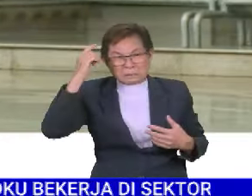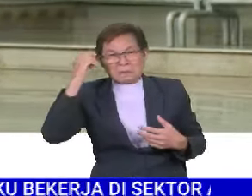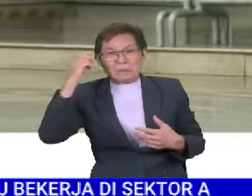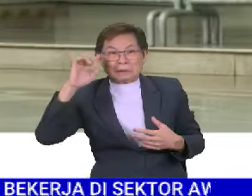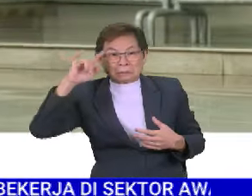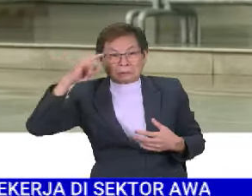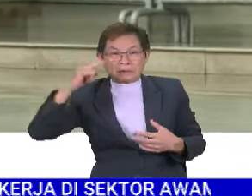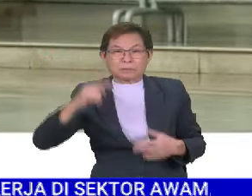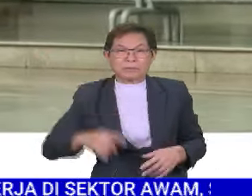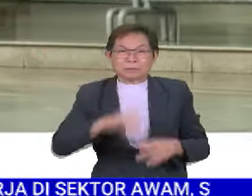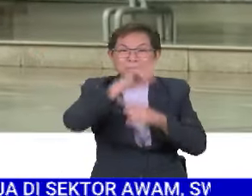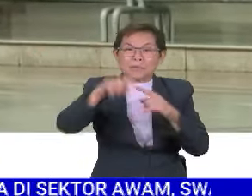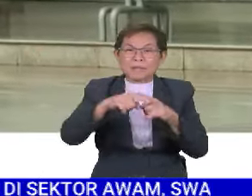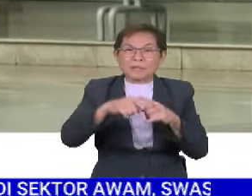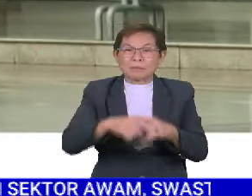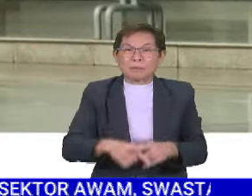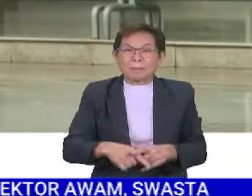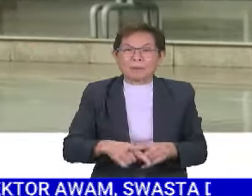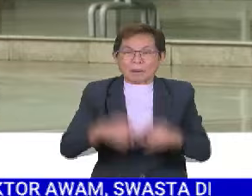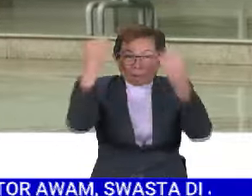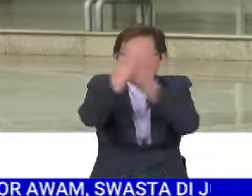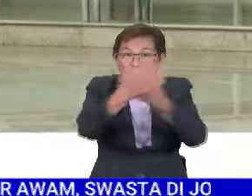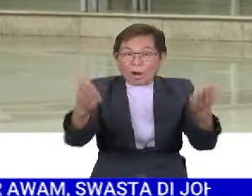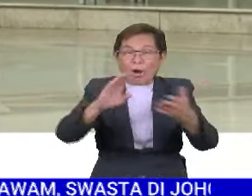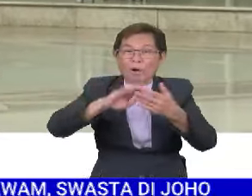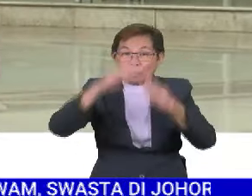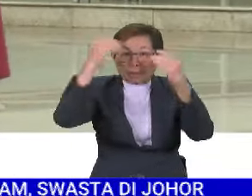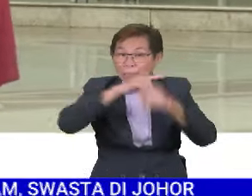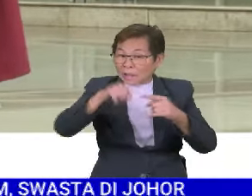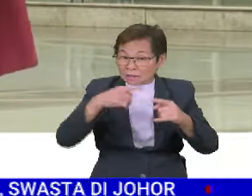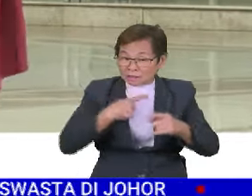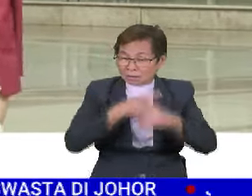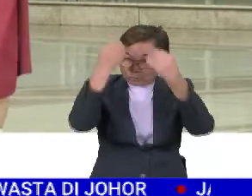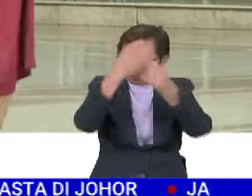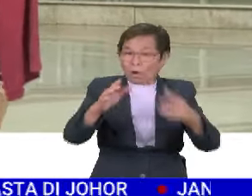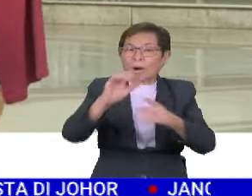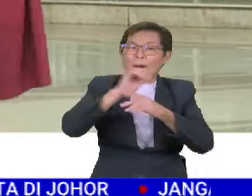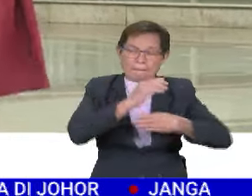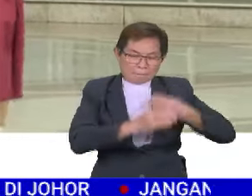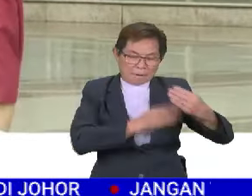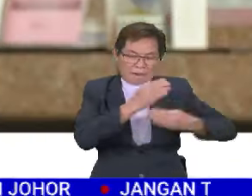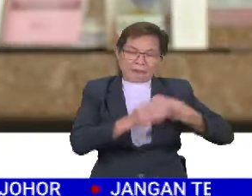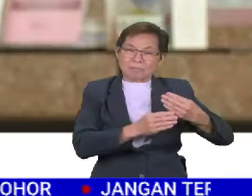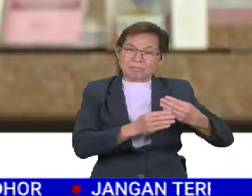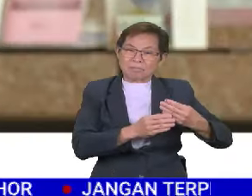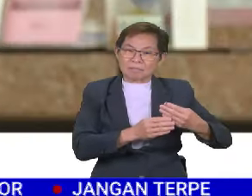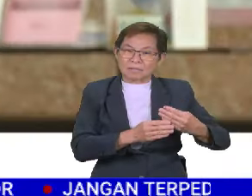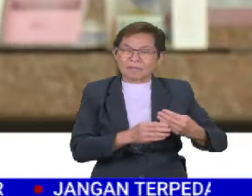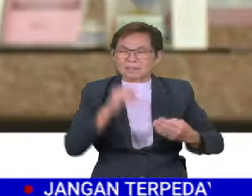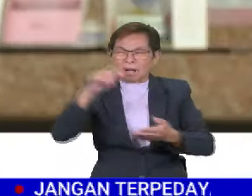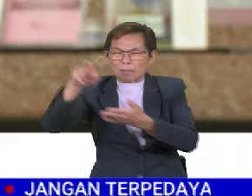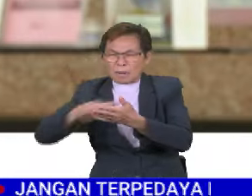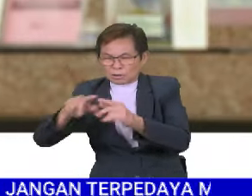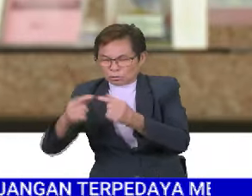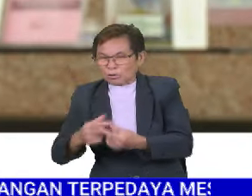Tapi bila kita dah sampaikan kepada mereka, nombor satu ialah adab akhlak tu sendirilah, kan? Mereka tak baca Quran, mereka tak